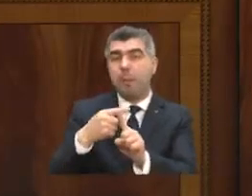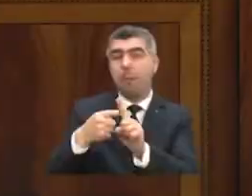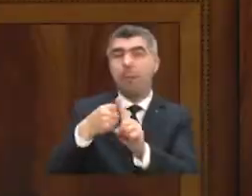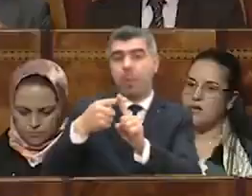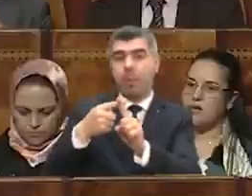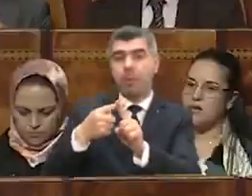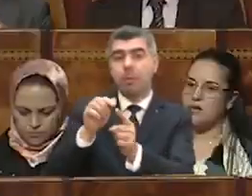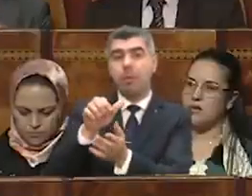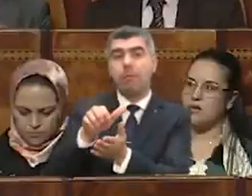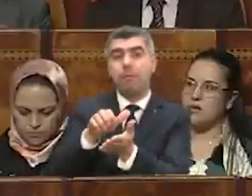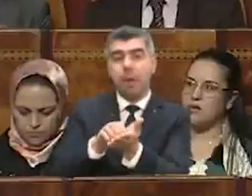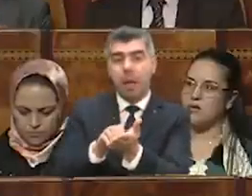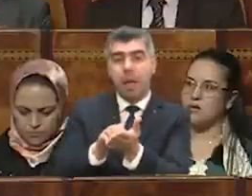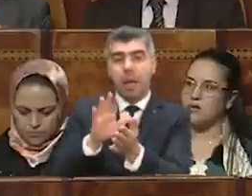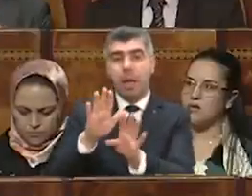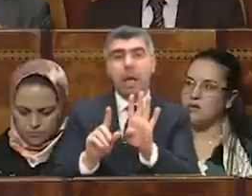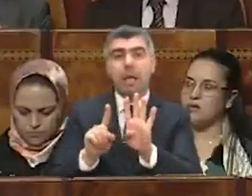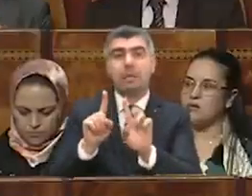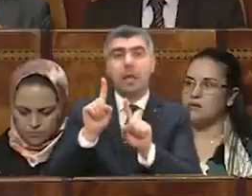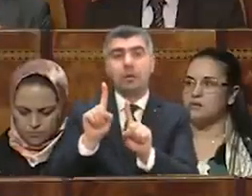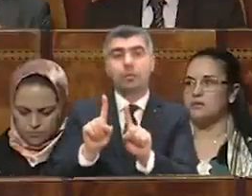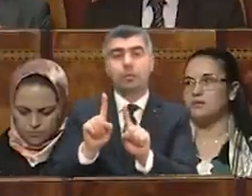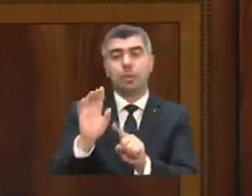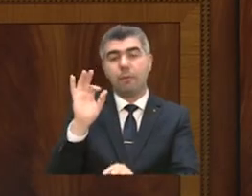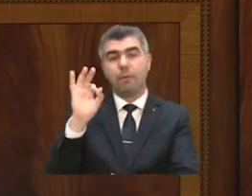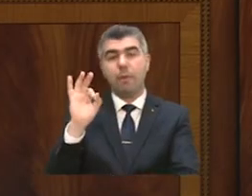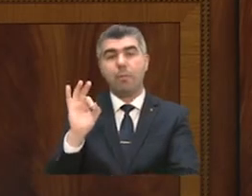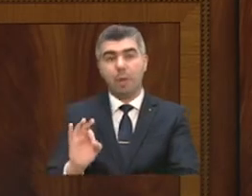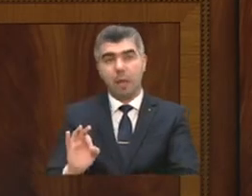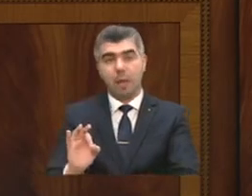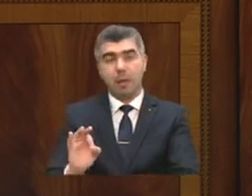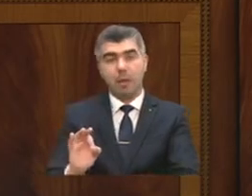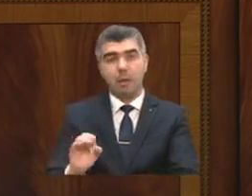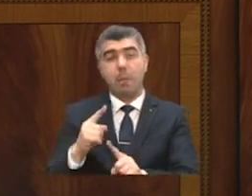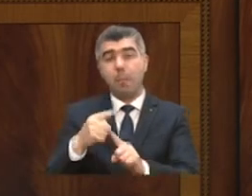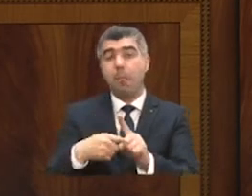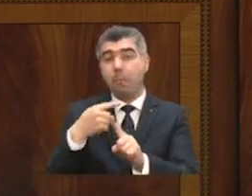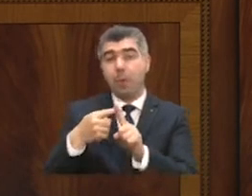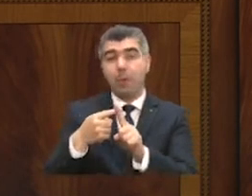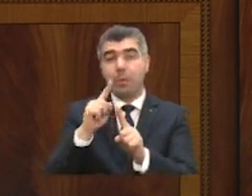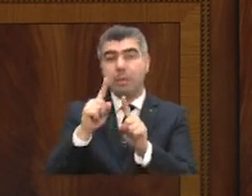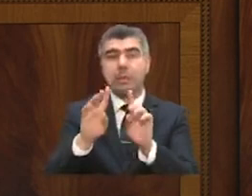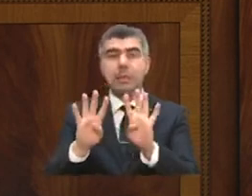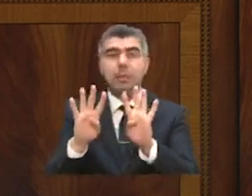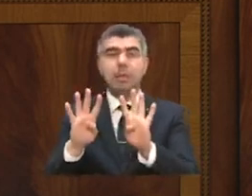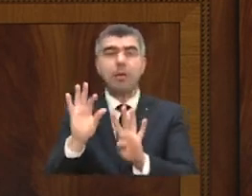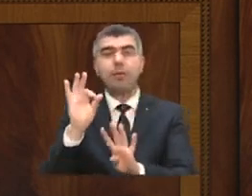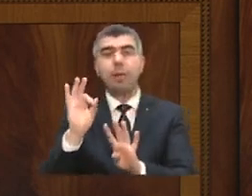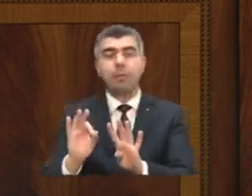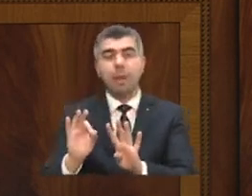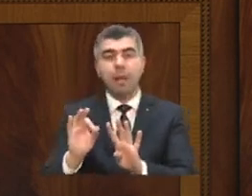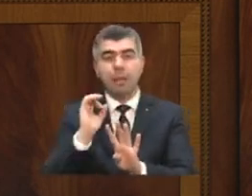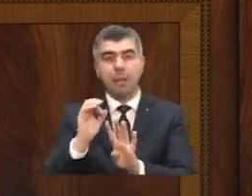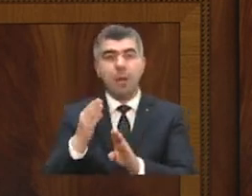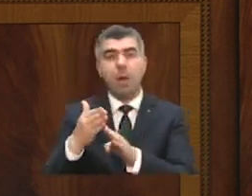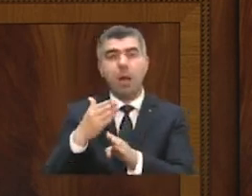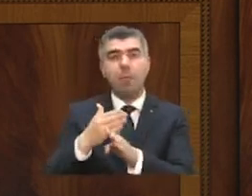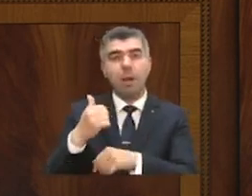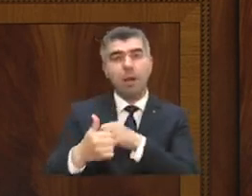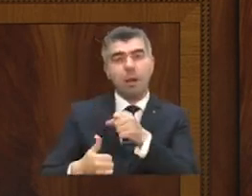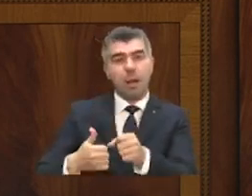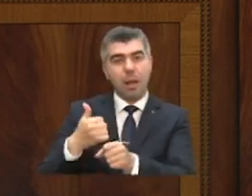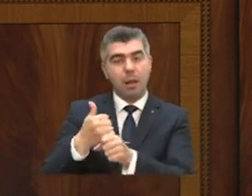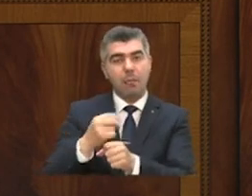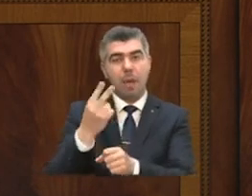الفلاحية ب 11% مقابل زائد 18% المسجل خلال الموسم الفلاحي